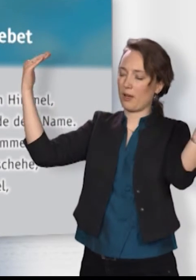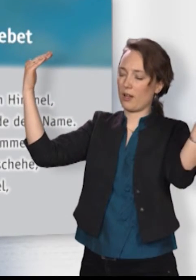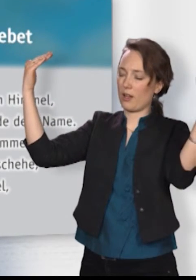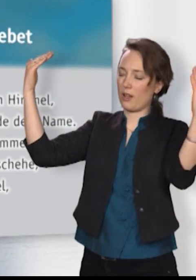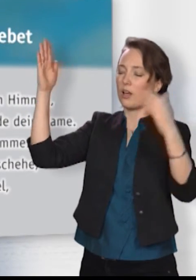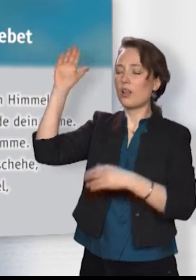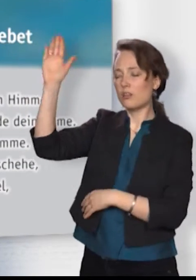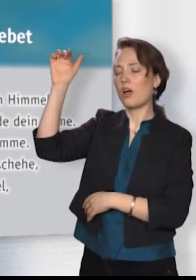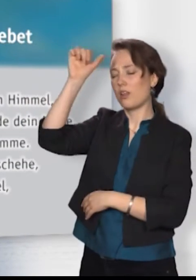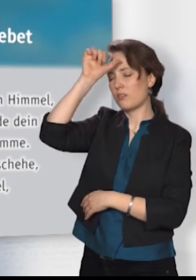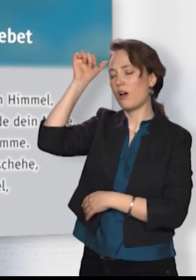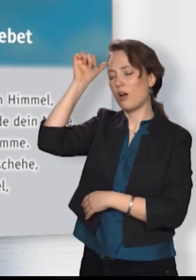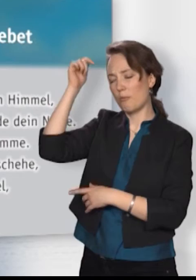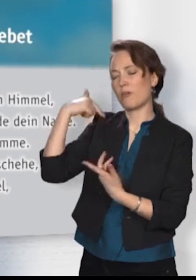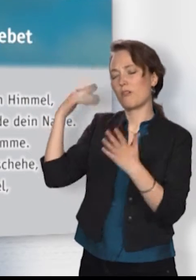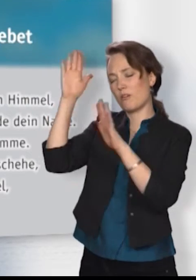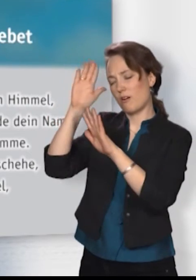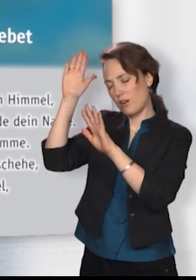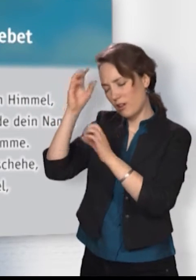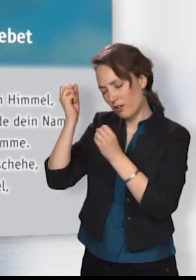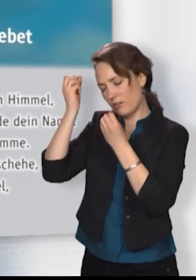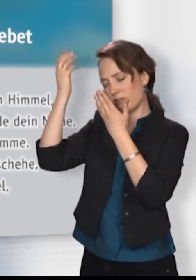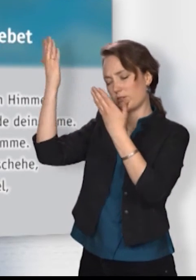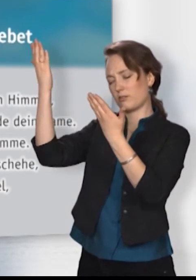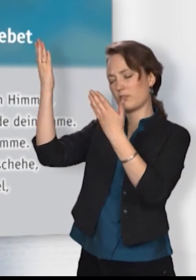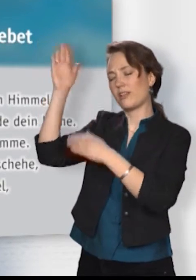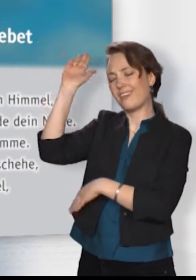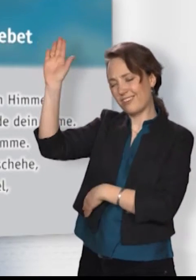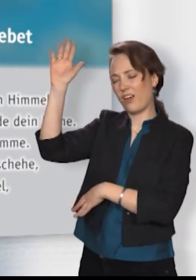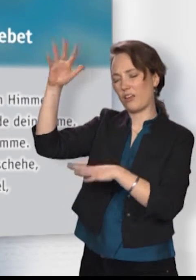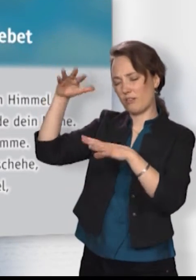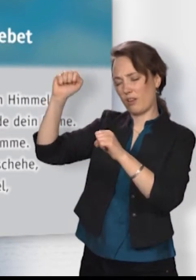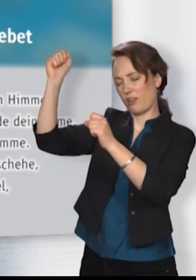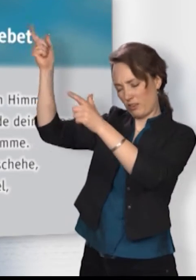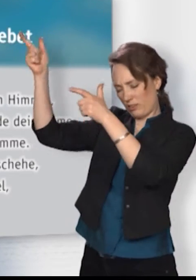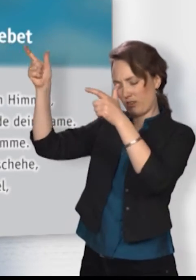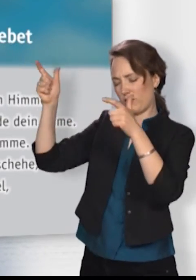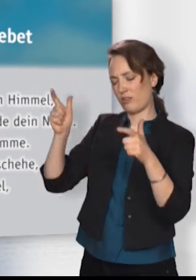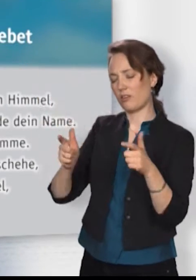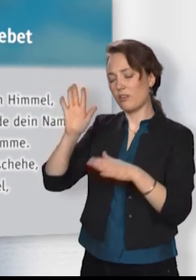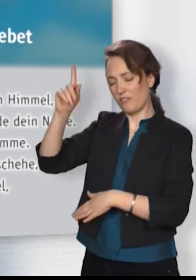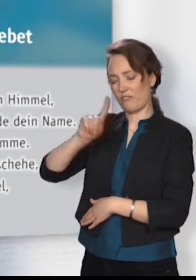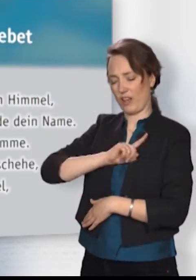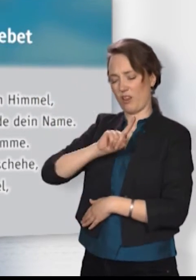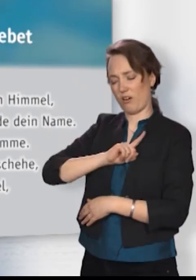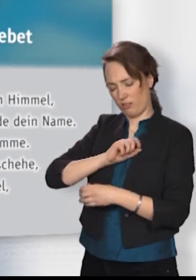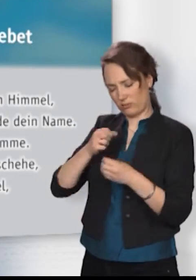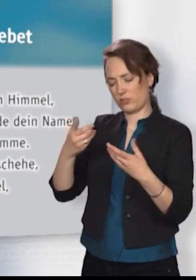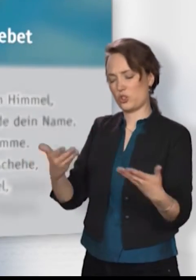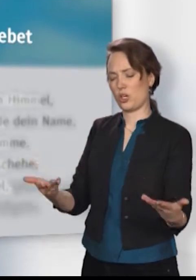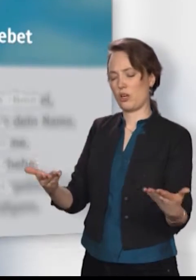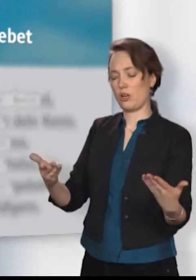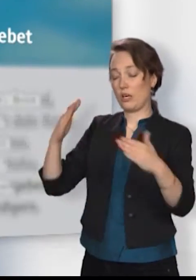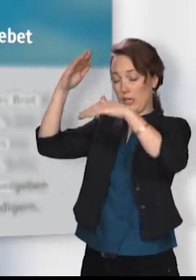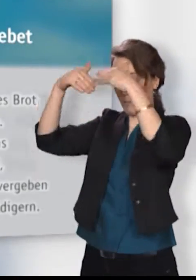geheiligt werde dein Name. Dein Reich komme, dein Wille geschehe, wie im Himmel so auf